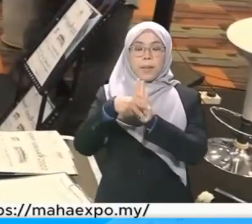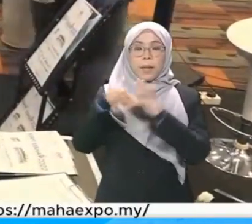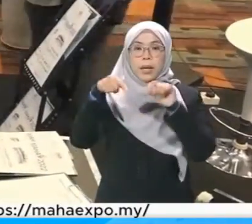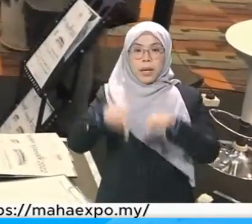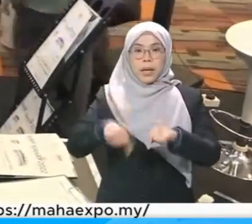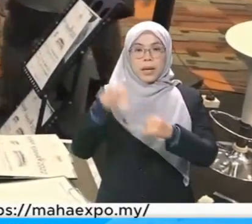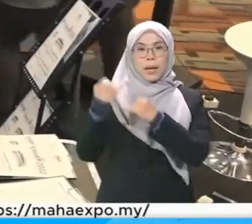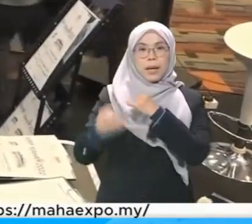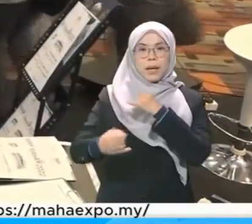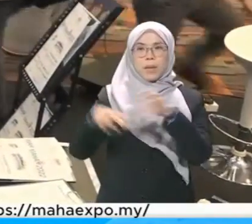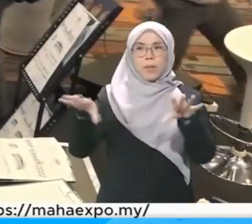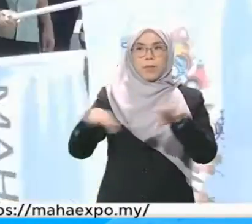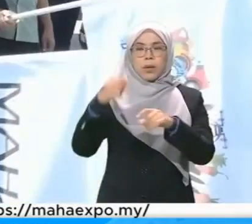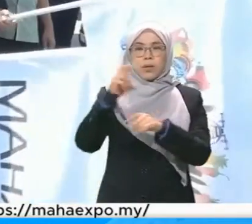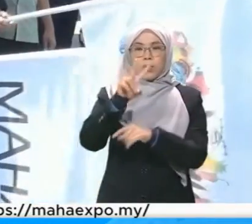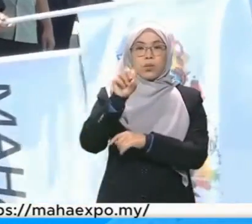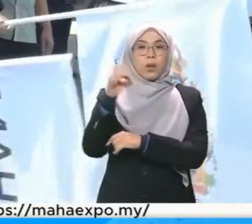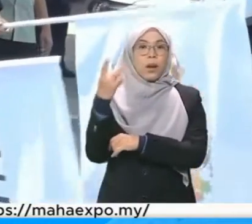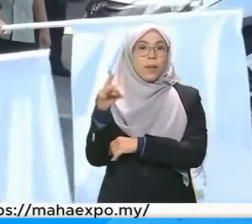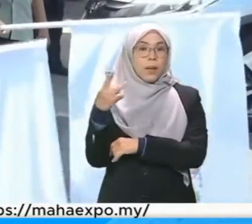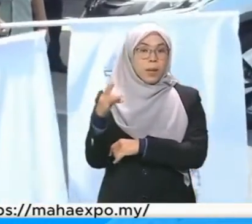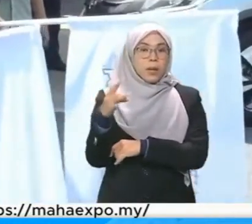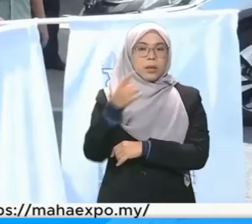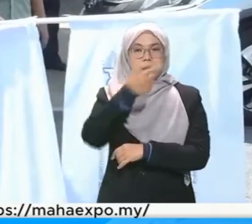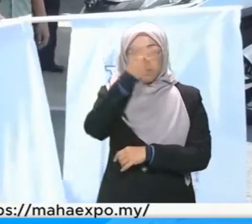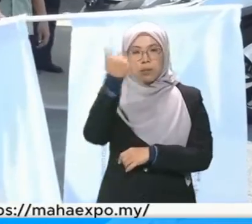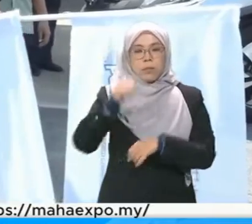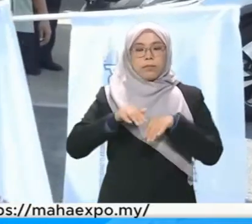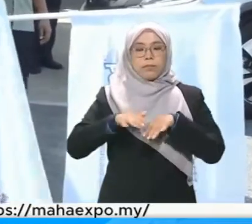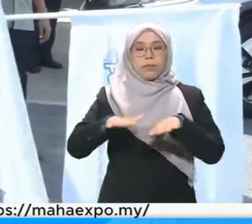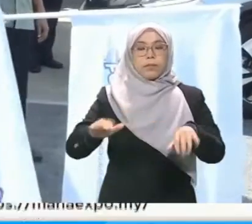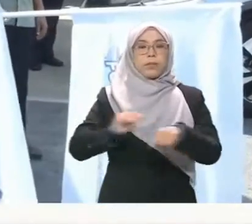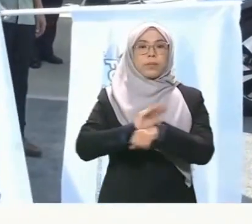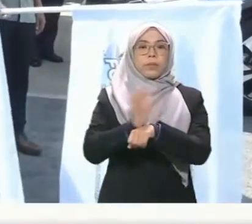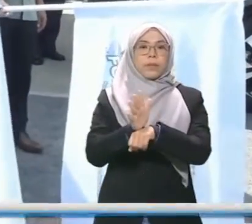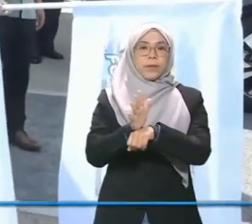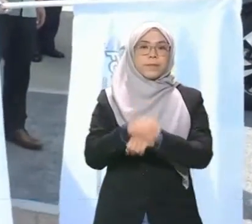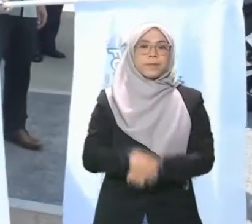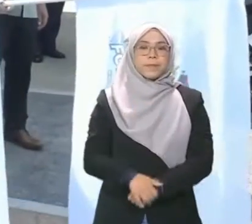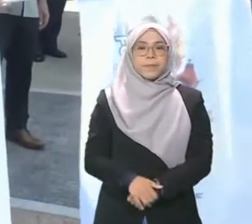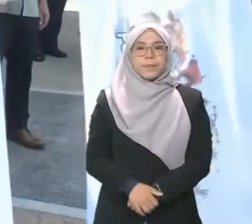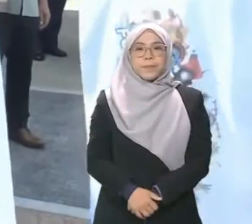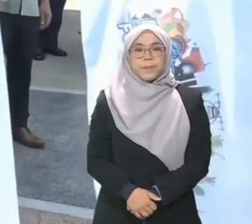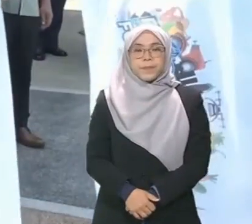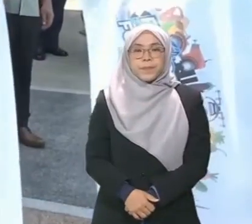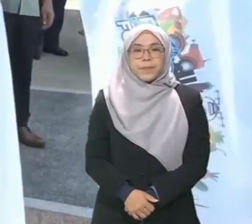itu kali terakhir jadikan pd2018 akibat penularan pada begovic